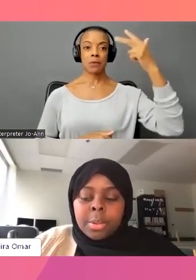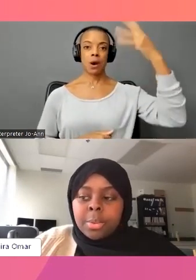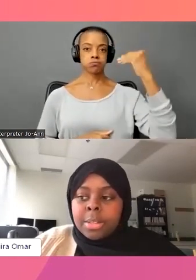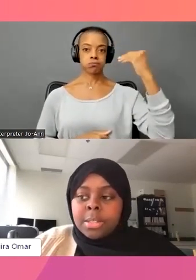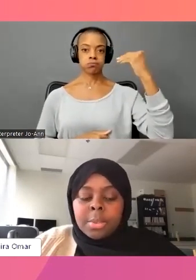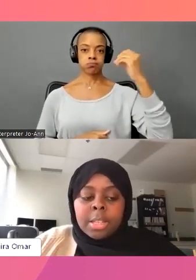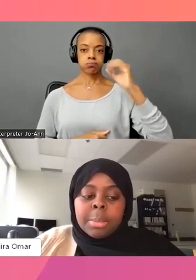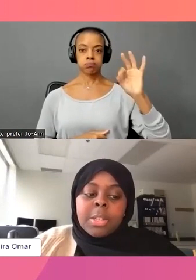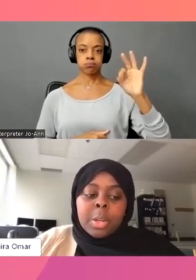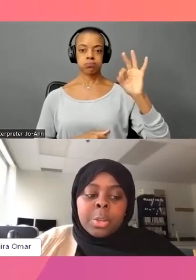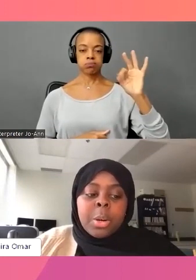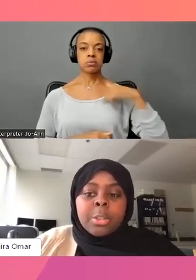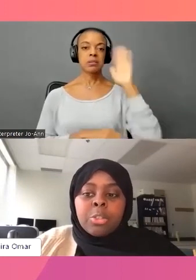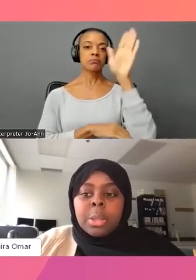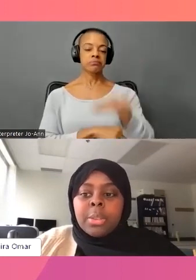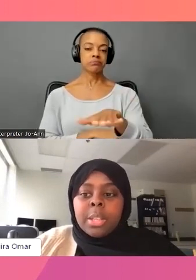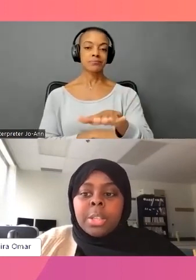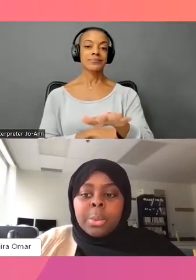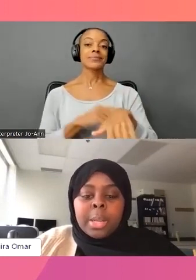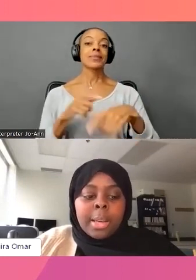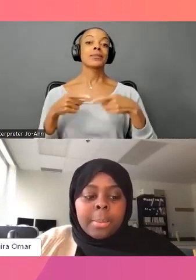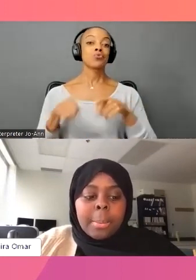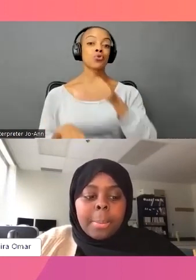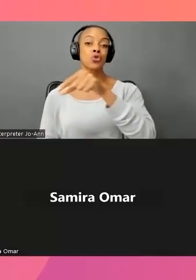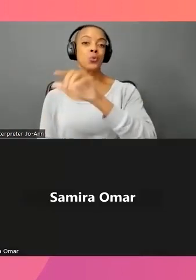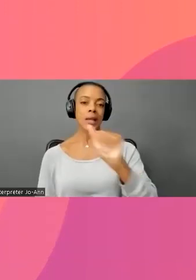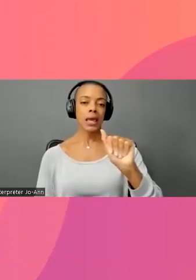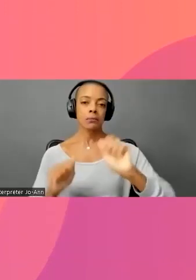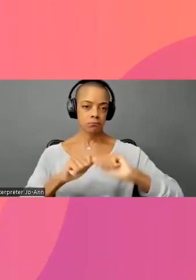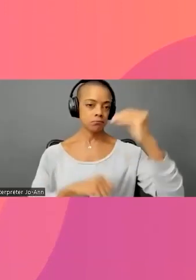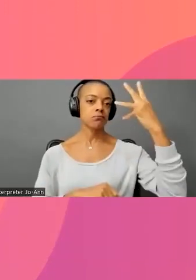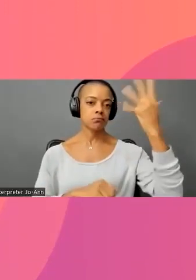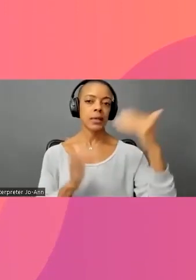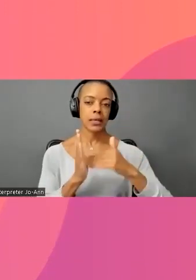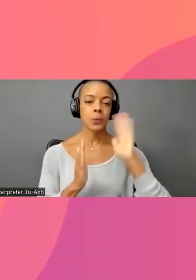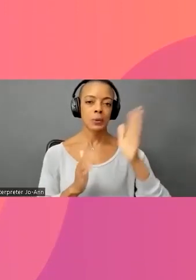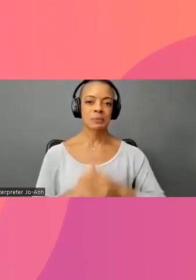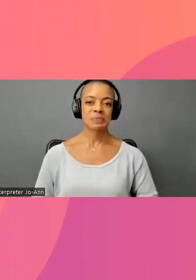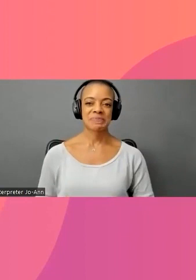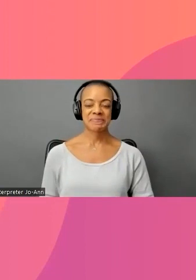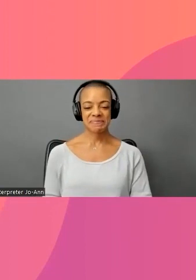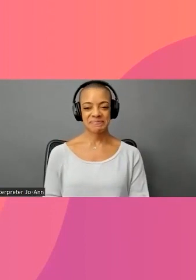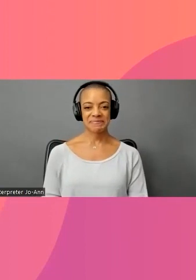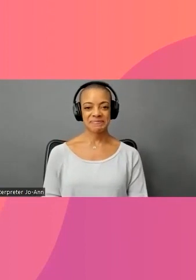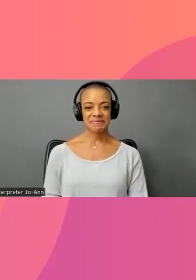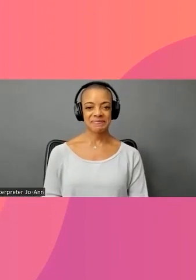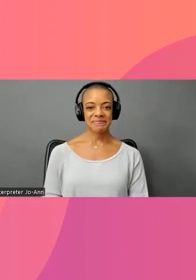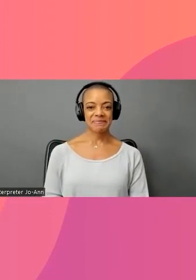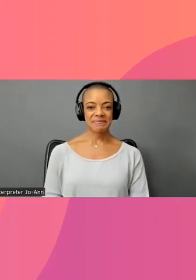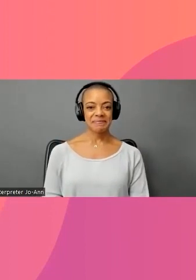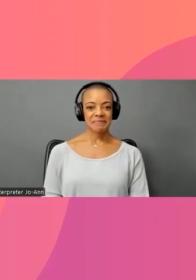Alors, je vais éteindre ma caméra pendant la présentation, mais je la rallumerai lors de la